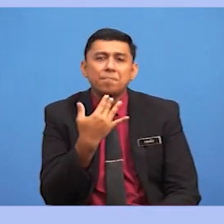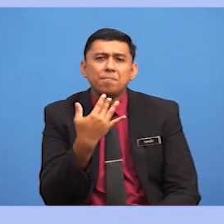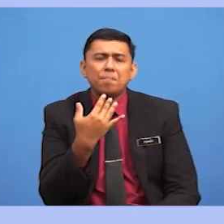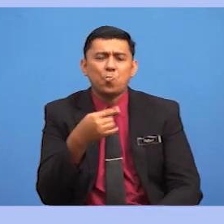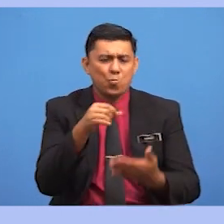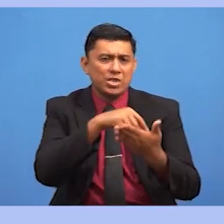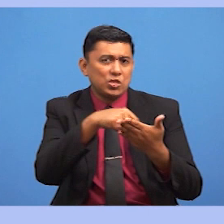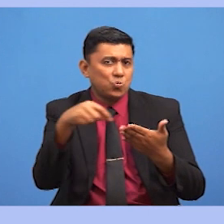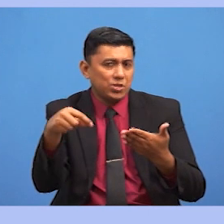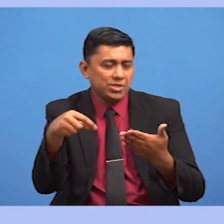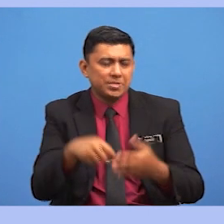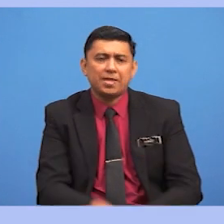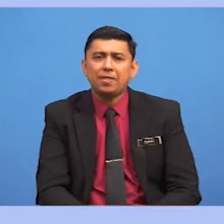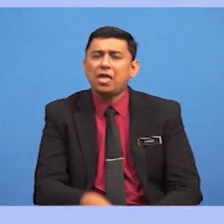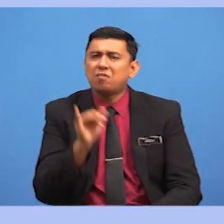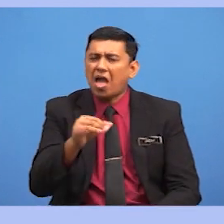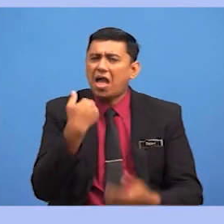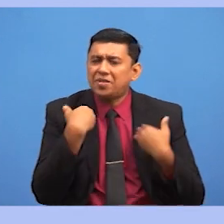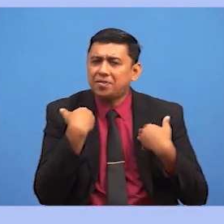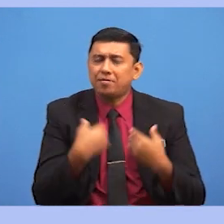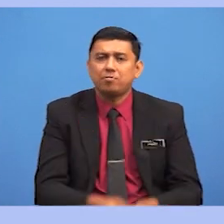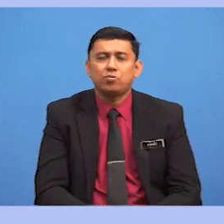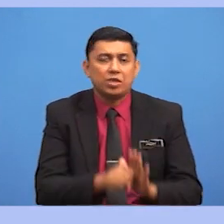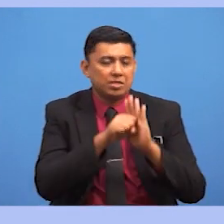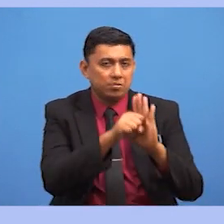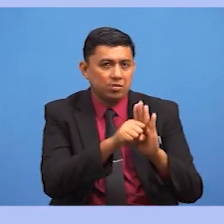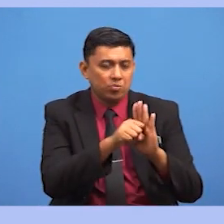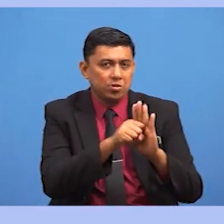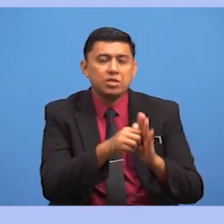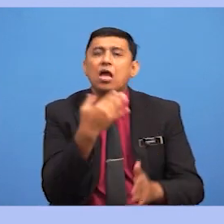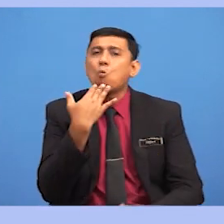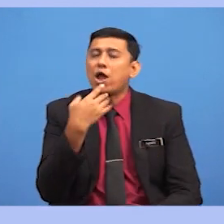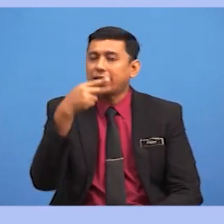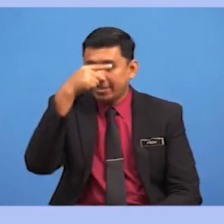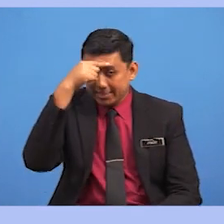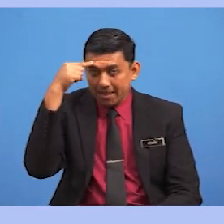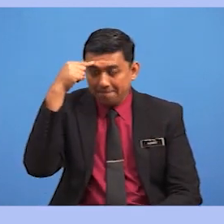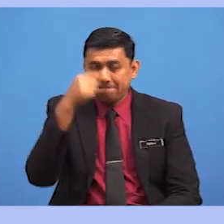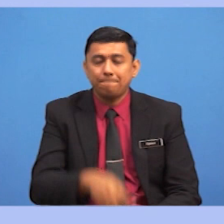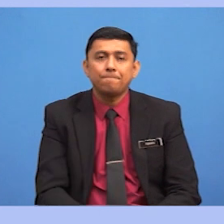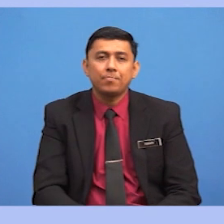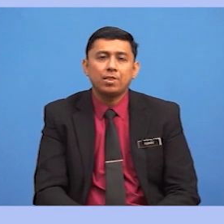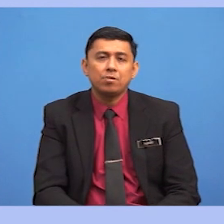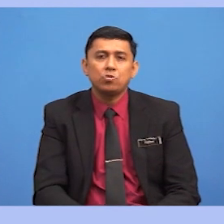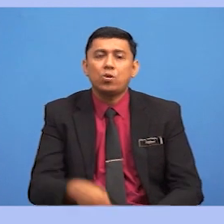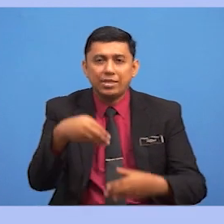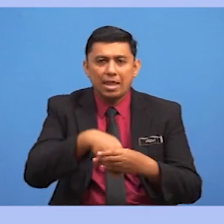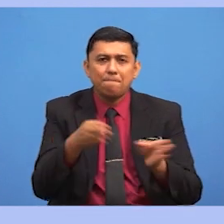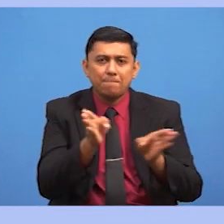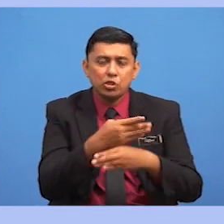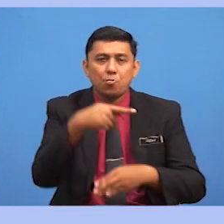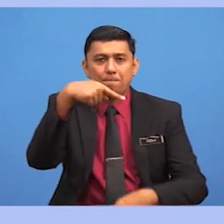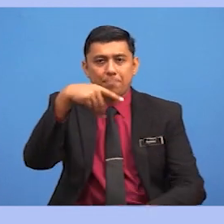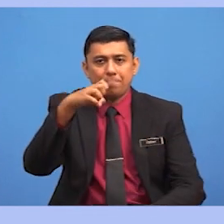yang terdapat pada setiap unsur. Simbol yang ditulis dengan warna hitam adalah unsur dalam bentuk